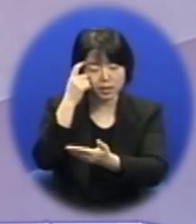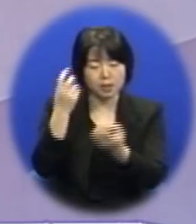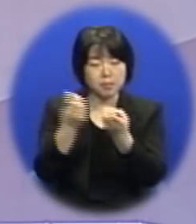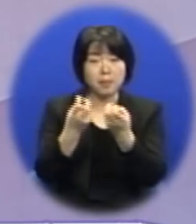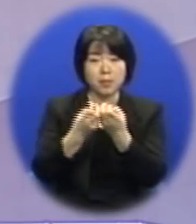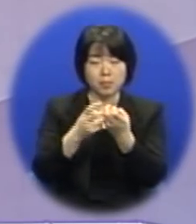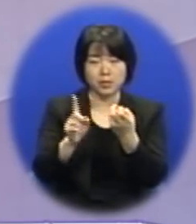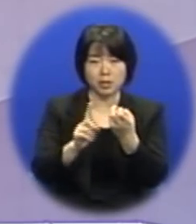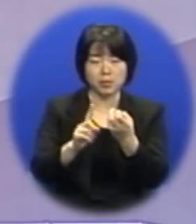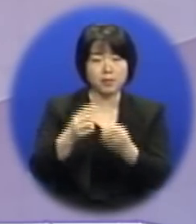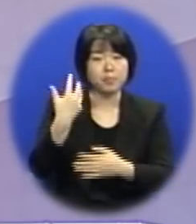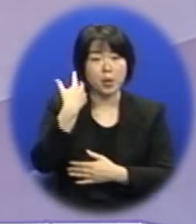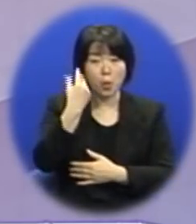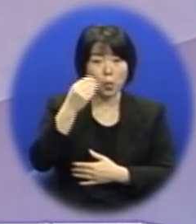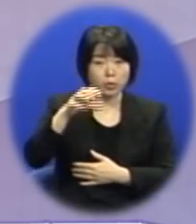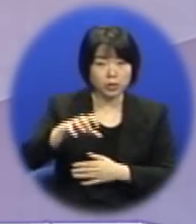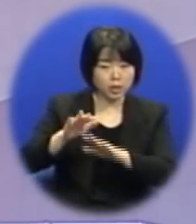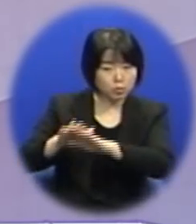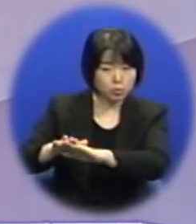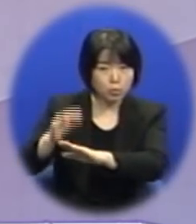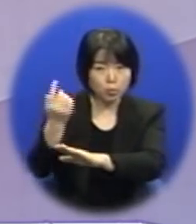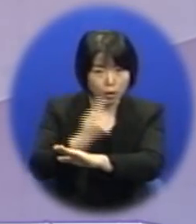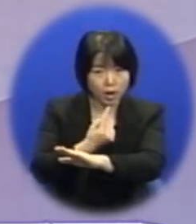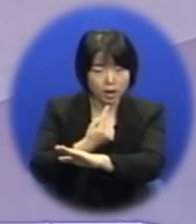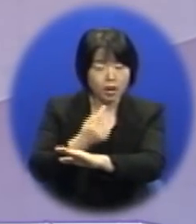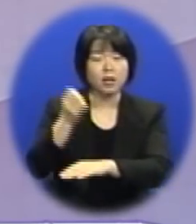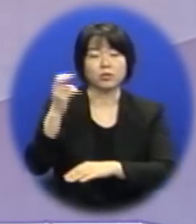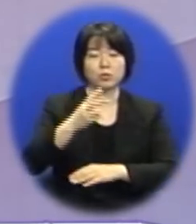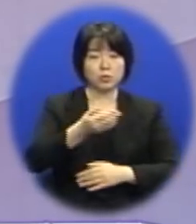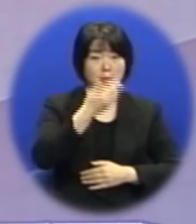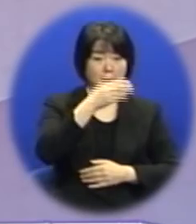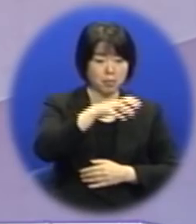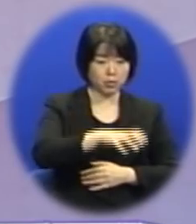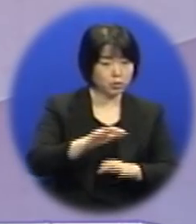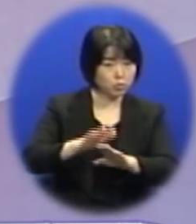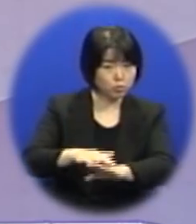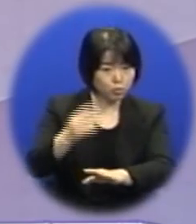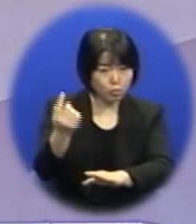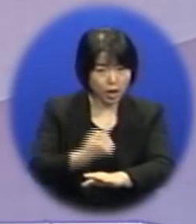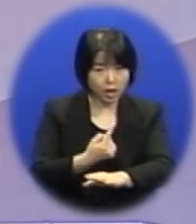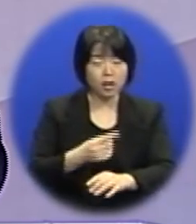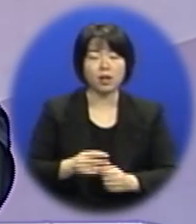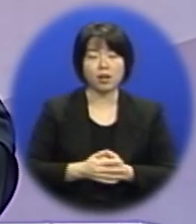방법이 호텔에다가 놓고 오든지 또는 식당에다가 놓고 오든지